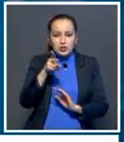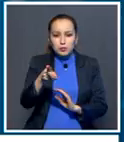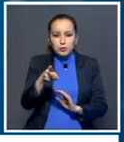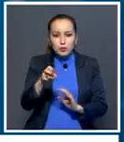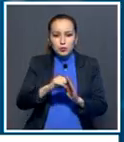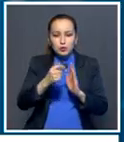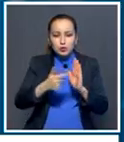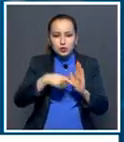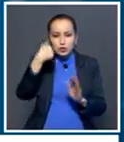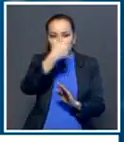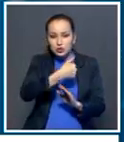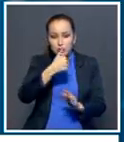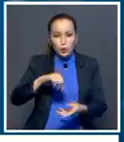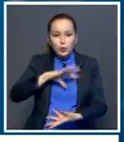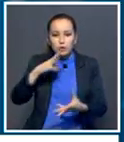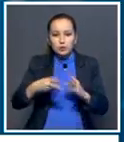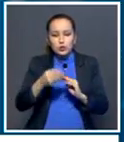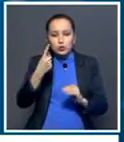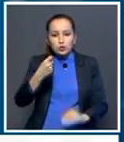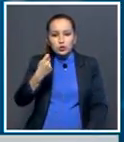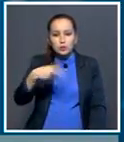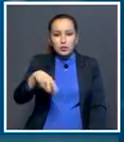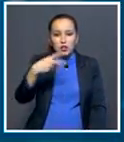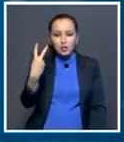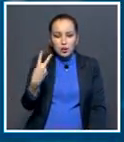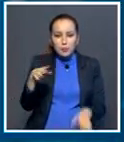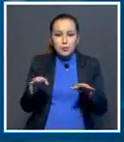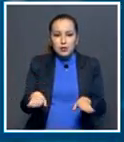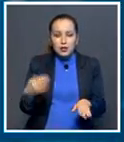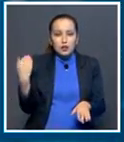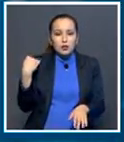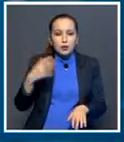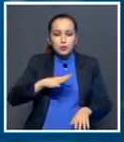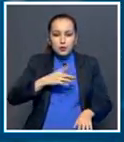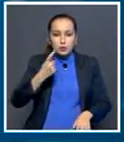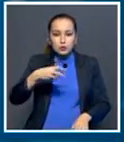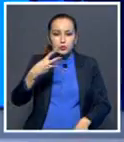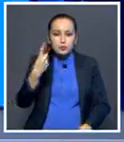2017 жылдың қорытындысымен 122 орында, оның алдында 131 орында болған.